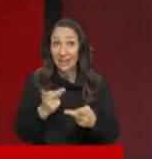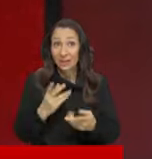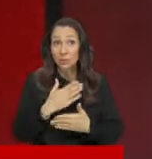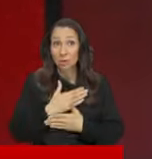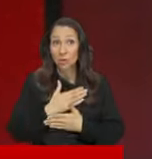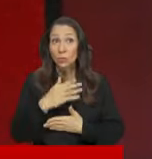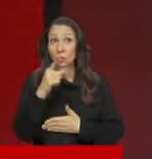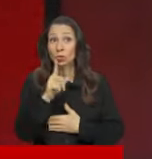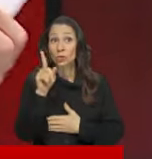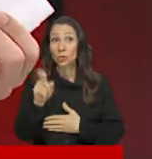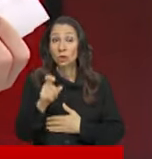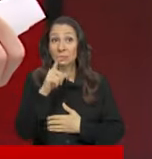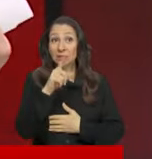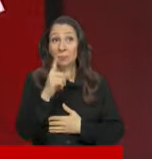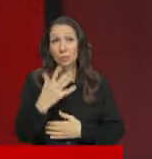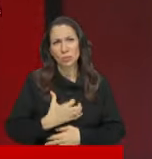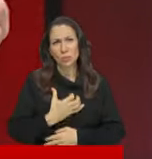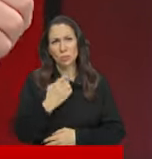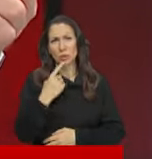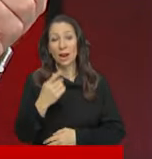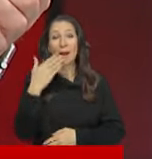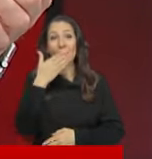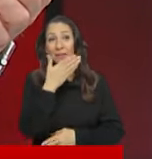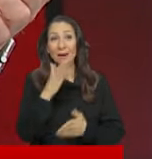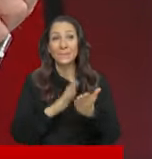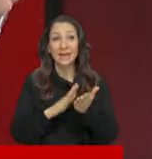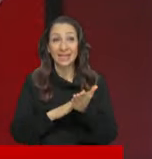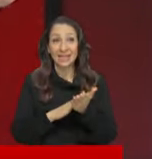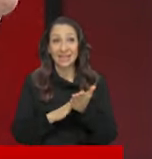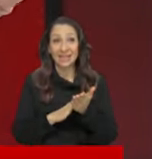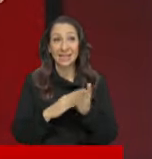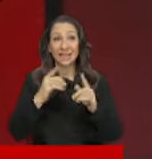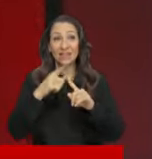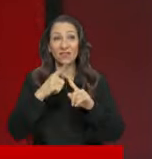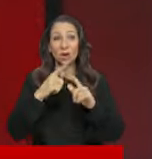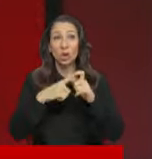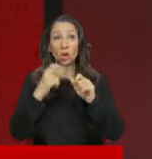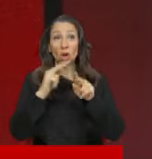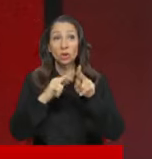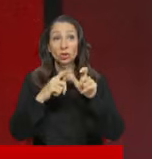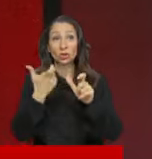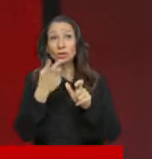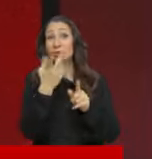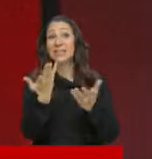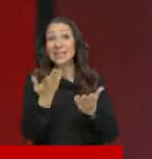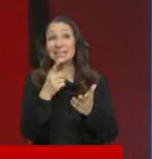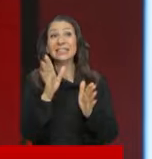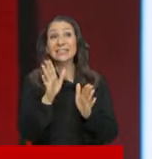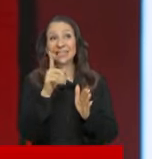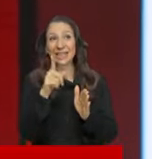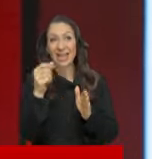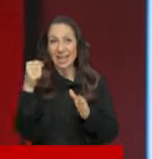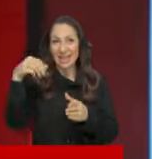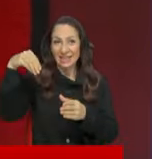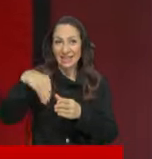tık bunu da soracağım size bir sistemi de var işte Ramazan berekettir işte Tevfik yoksu bu sistem nedir ne değildir Siz de zaten